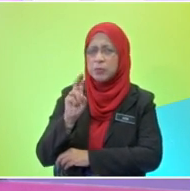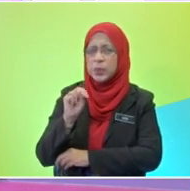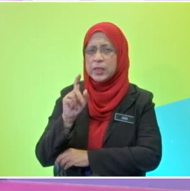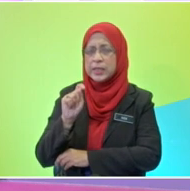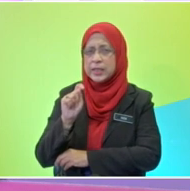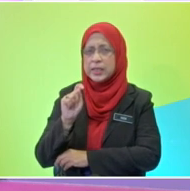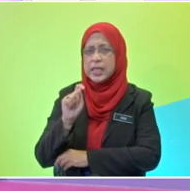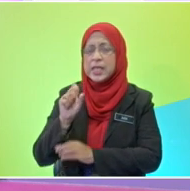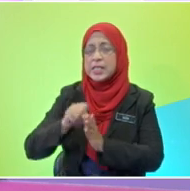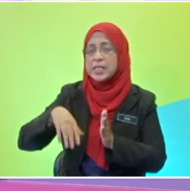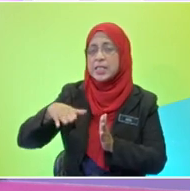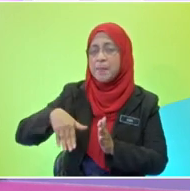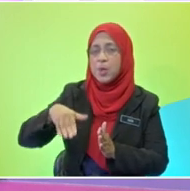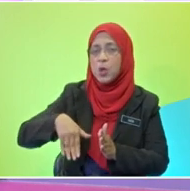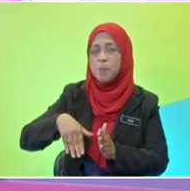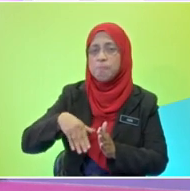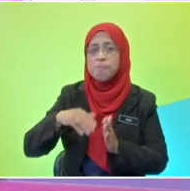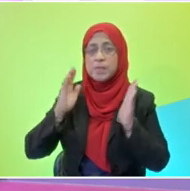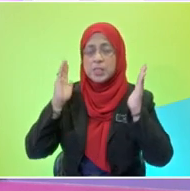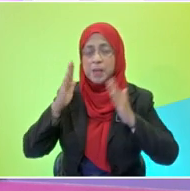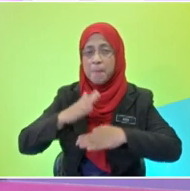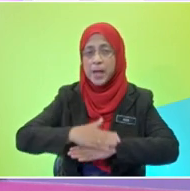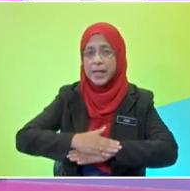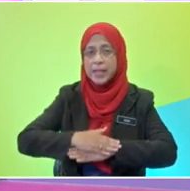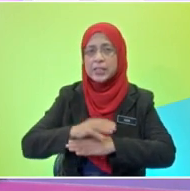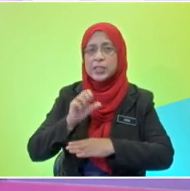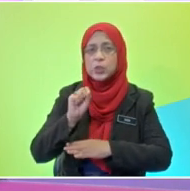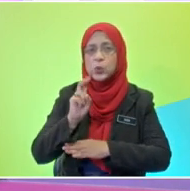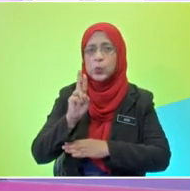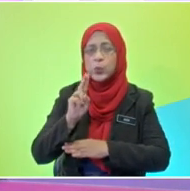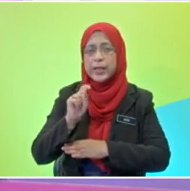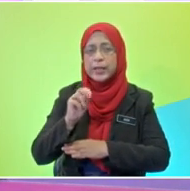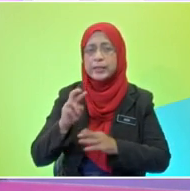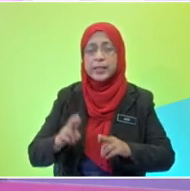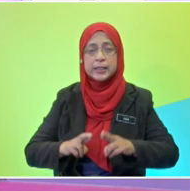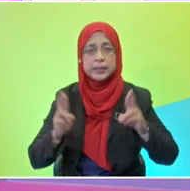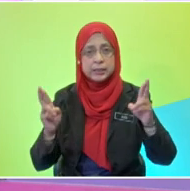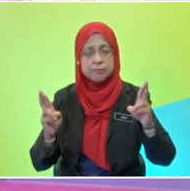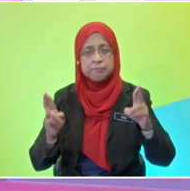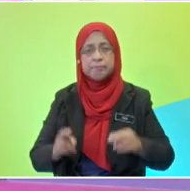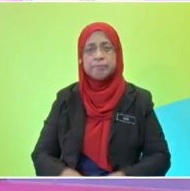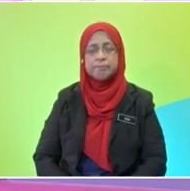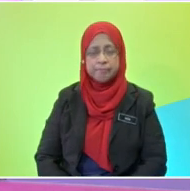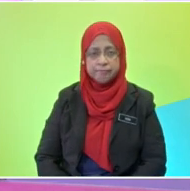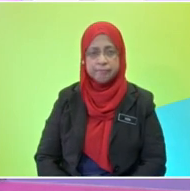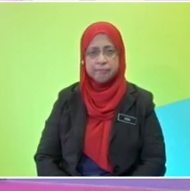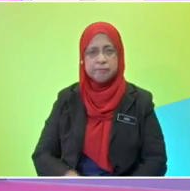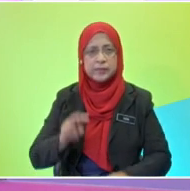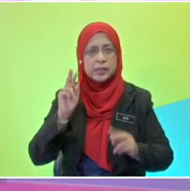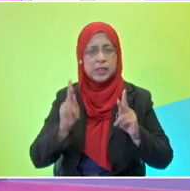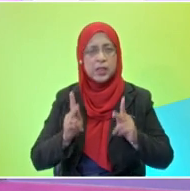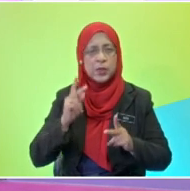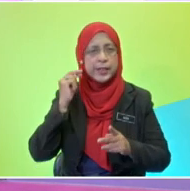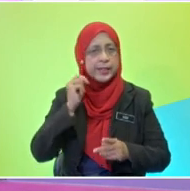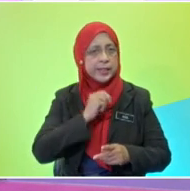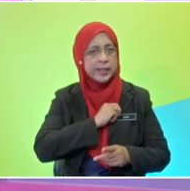mana sebelum salat sunat hari raya walaupun sudah jadi wajib Tapi jangan sampai pahala sunnah kalau dia bahaya sebelum salat